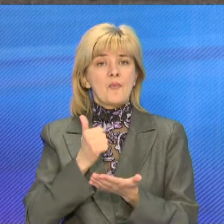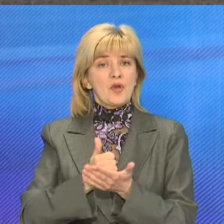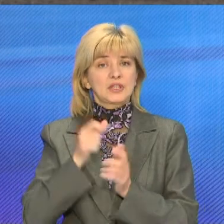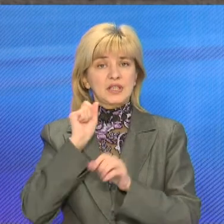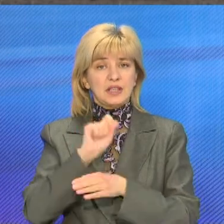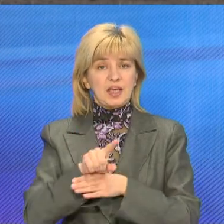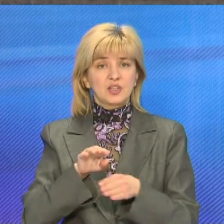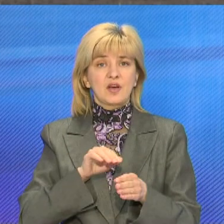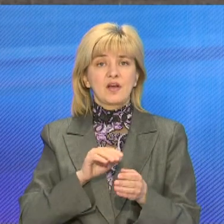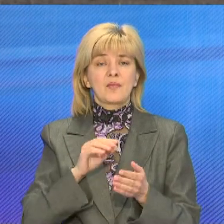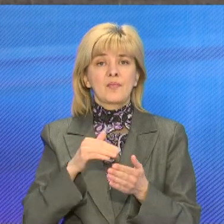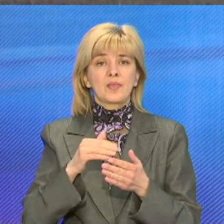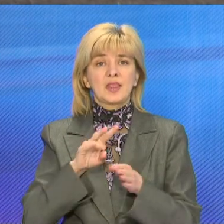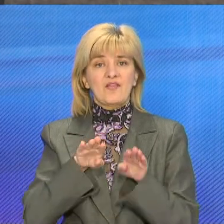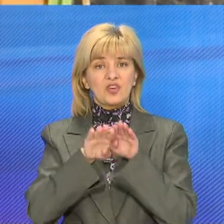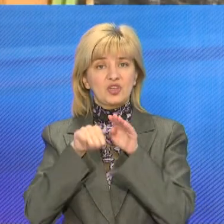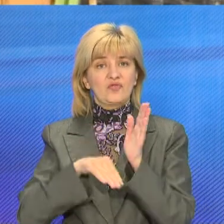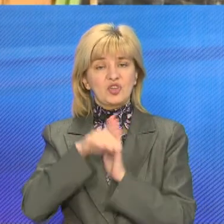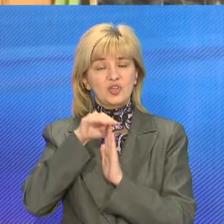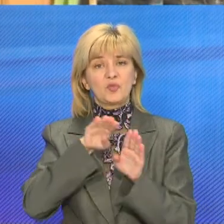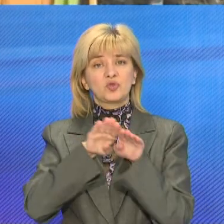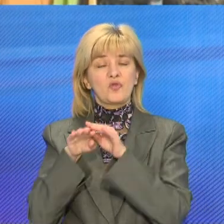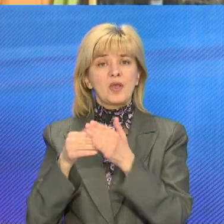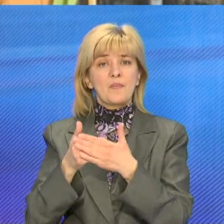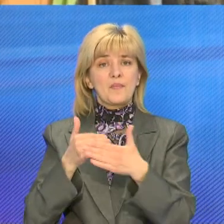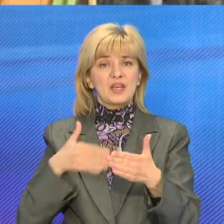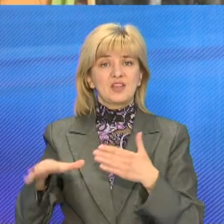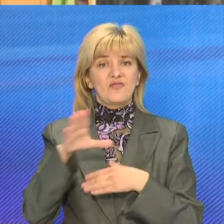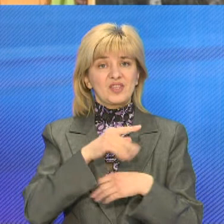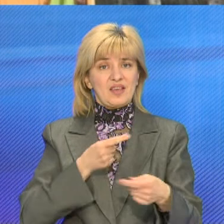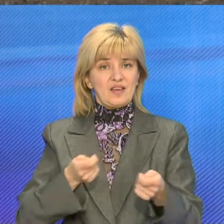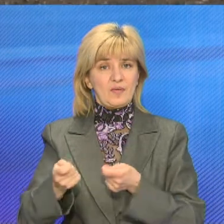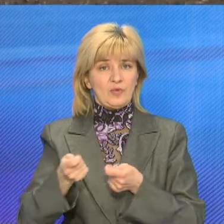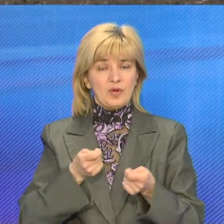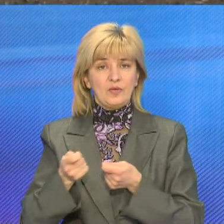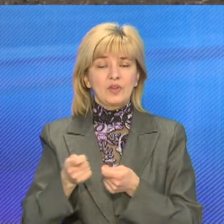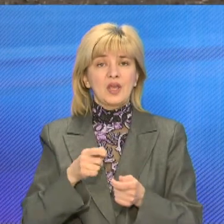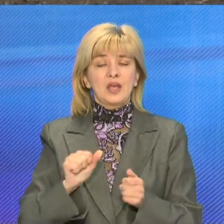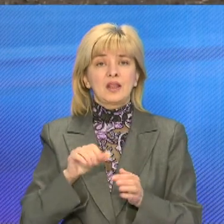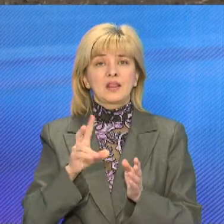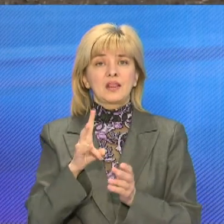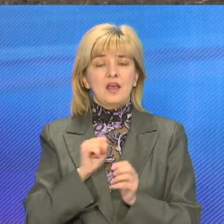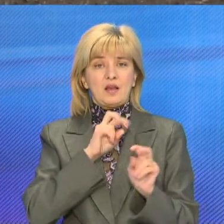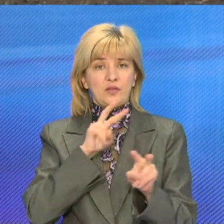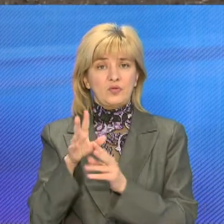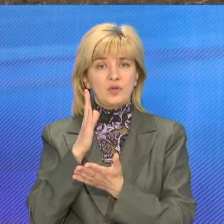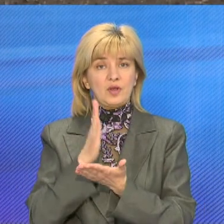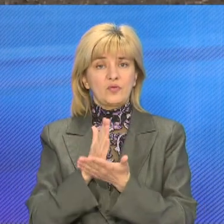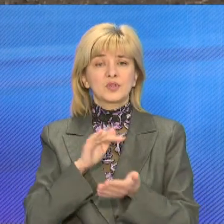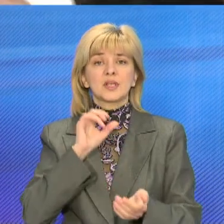высшем уровне перед всей вертикалью улады. На ровных с этим на контроле находится социально-экономичная ситуация.